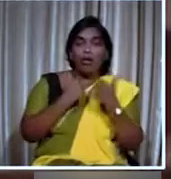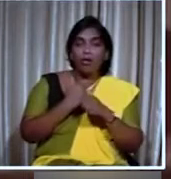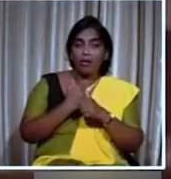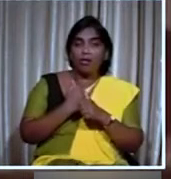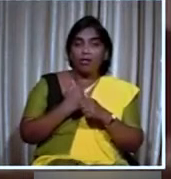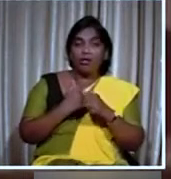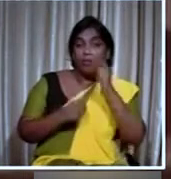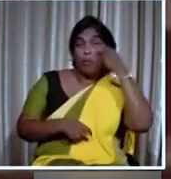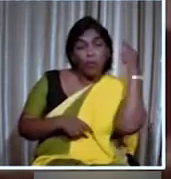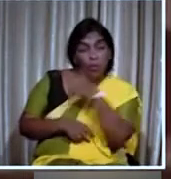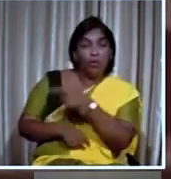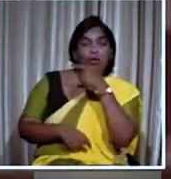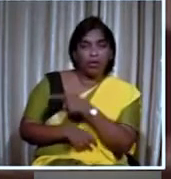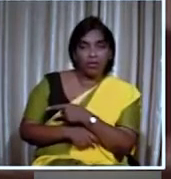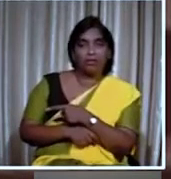තිබ්බේ මුනිමයි කියලා